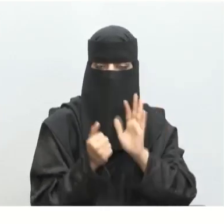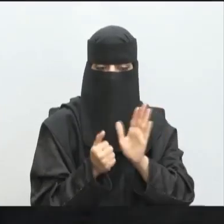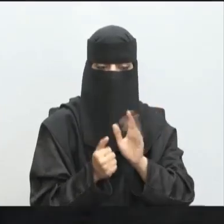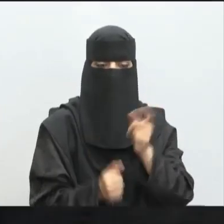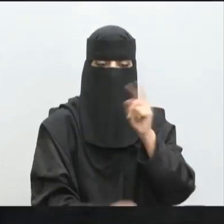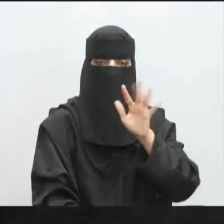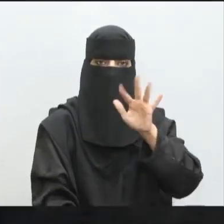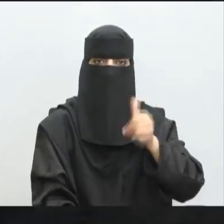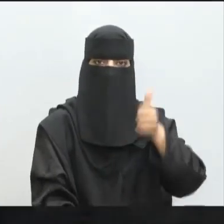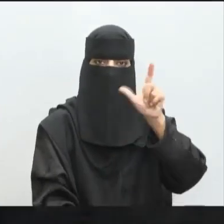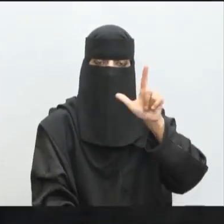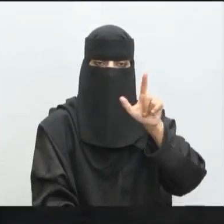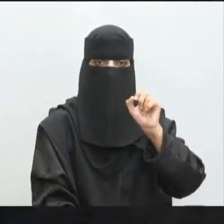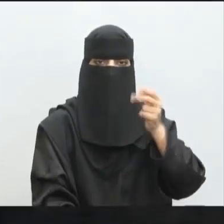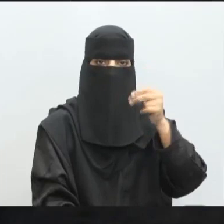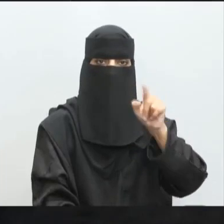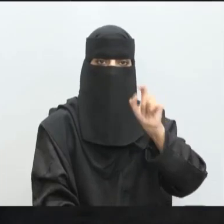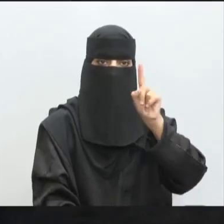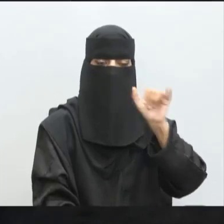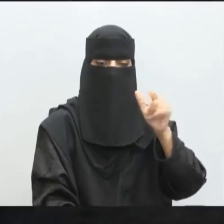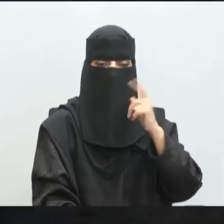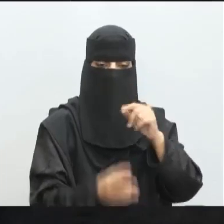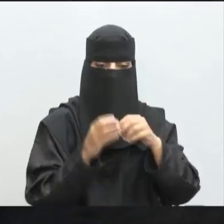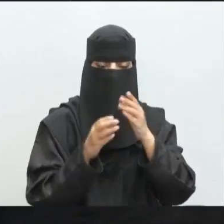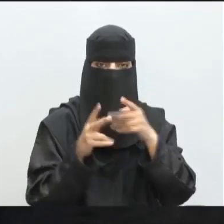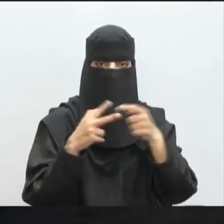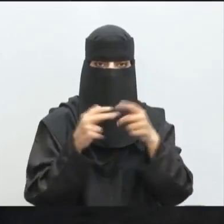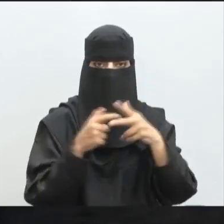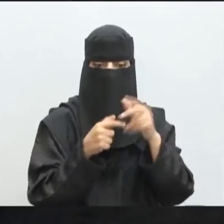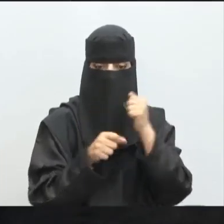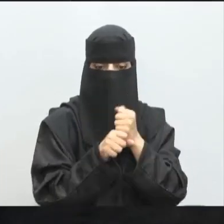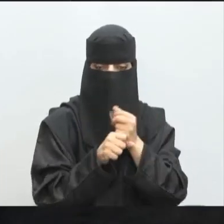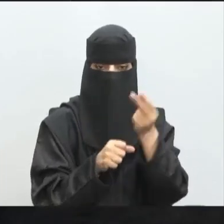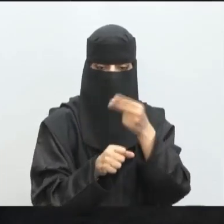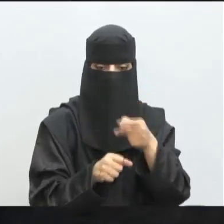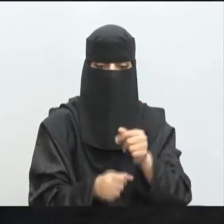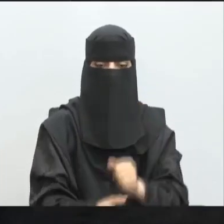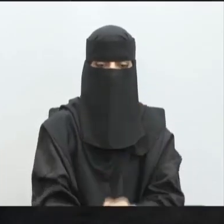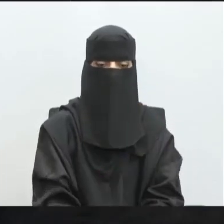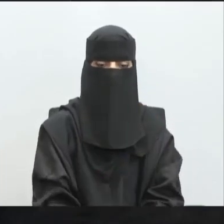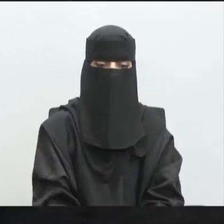الجغرافي والشمال الفلكي وهي من اتجاهات الشمال في الخريطه